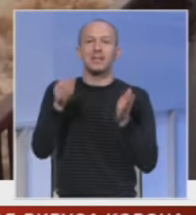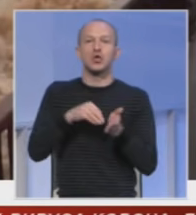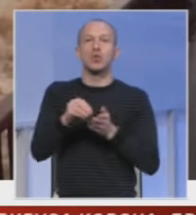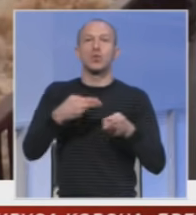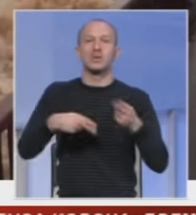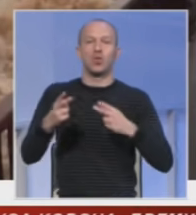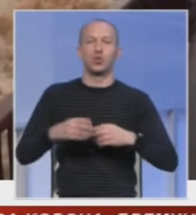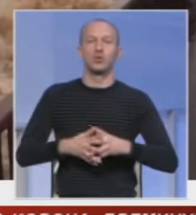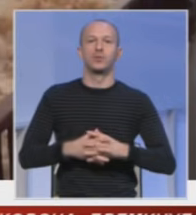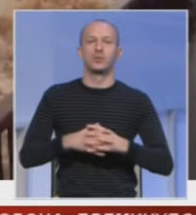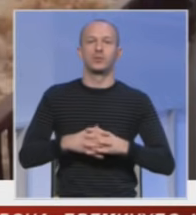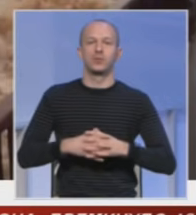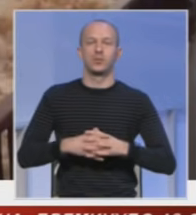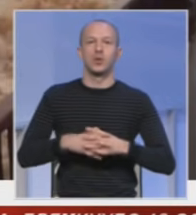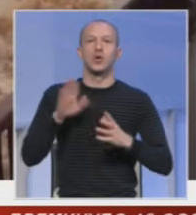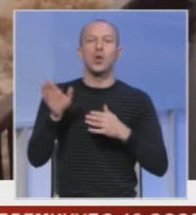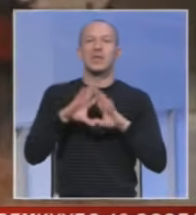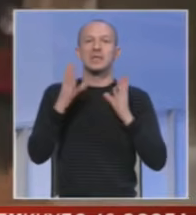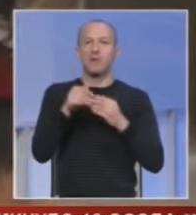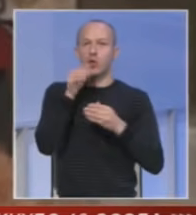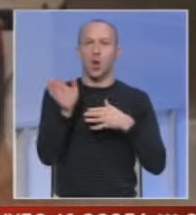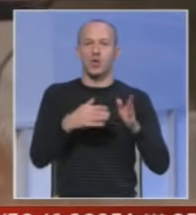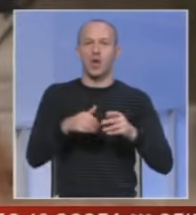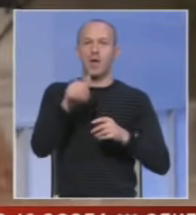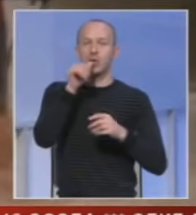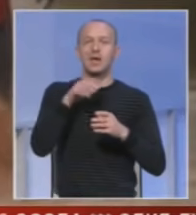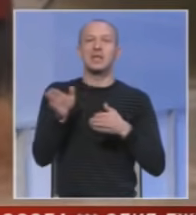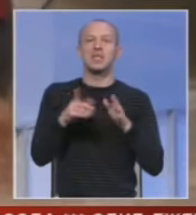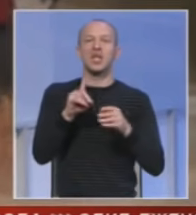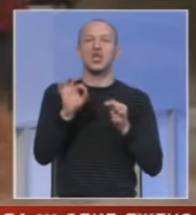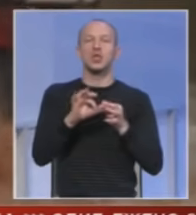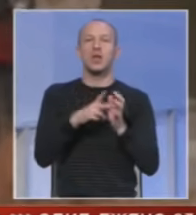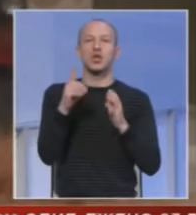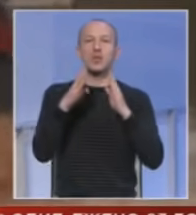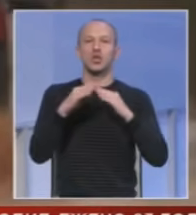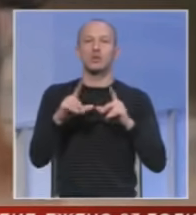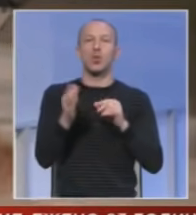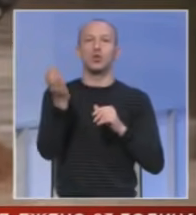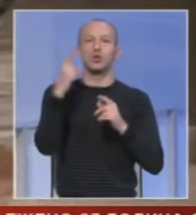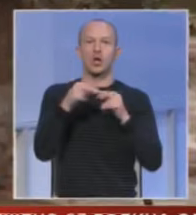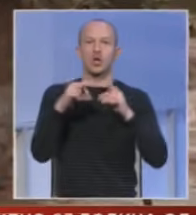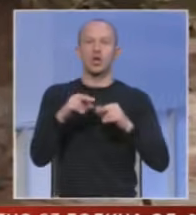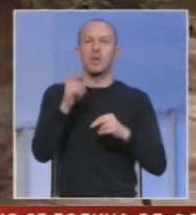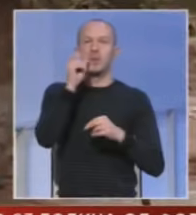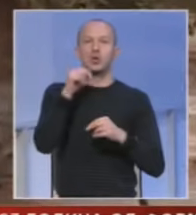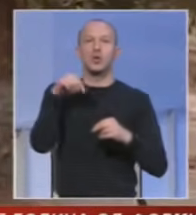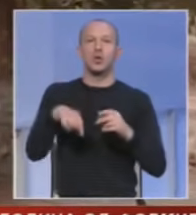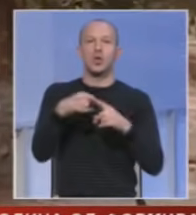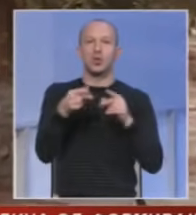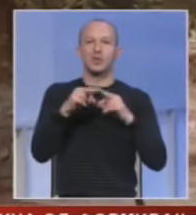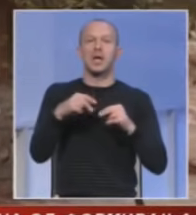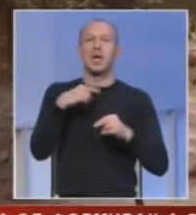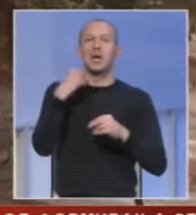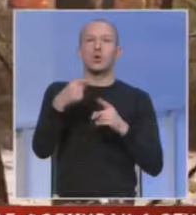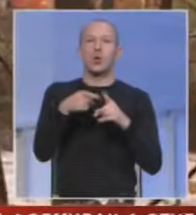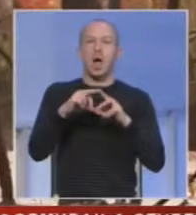proizvodnju, to je znači stihija mahom odnijela. Vodena stihija nije štedila ni domaćinstva u Istočnoj Liđi. Mještani Donje Kotorca,